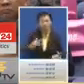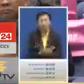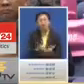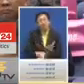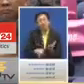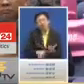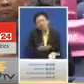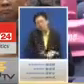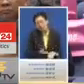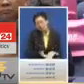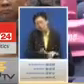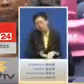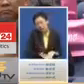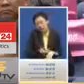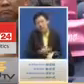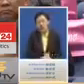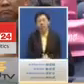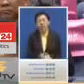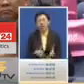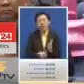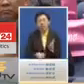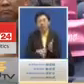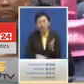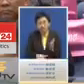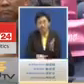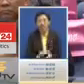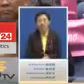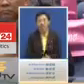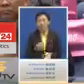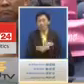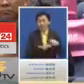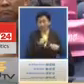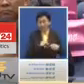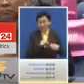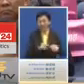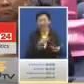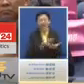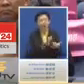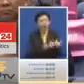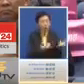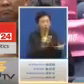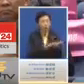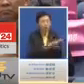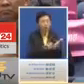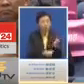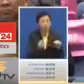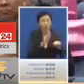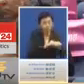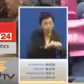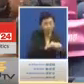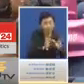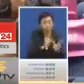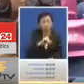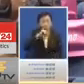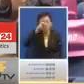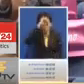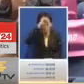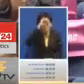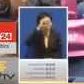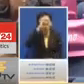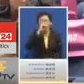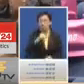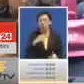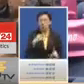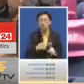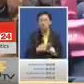างอ้อมท่านขึ้นภาษีทางตรงกับพ่อค้าปั๊บท่านคิดว่าพ่อค้าเขาจะโง่เหรอครับบวกใส่ราคาสินค้าทันที